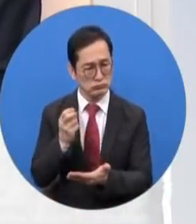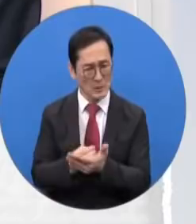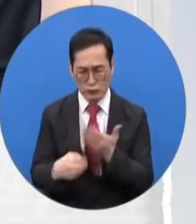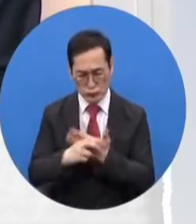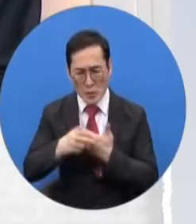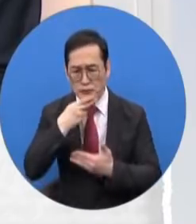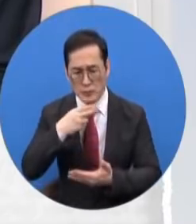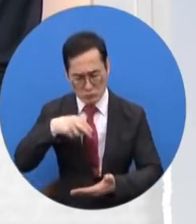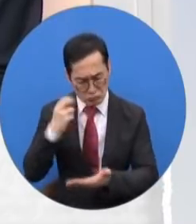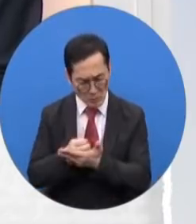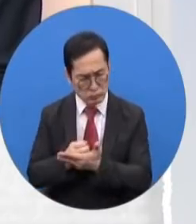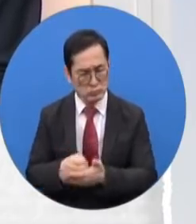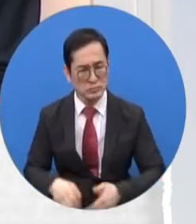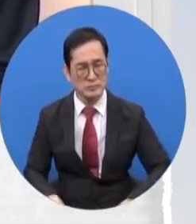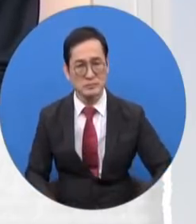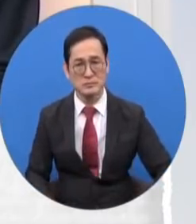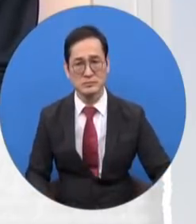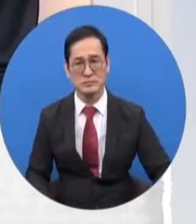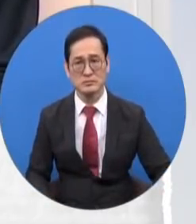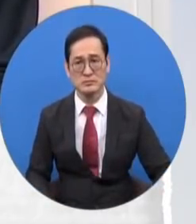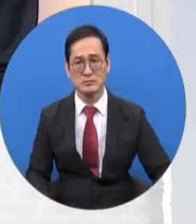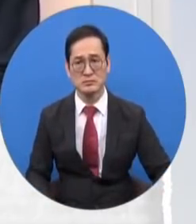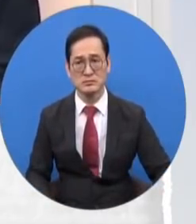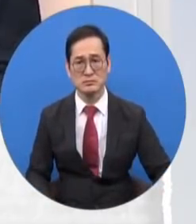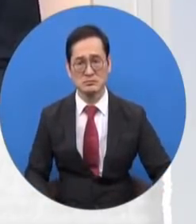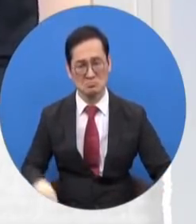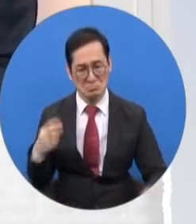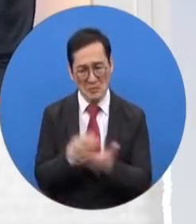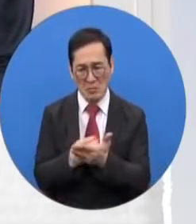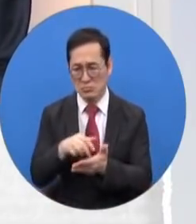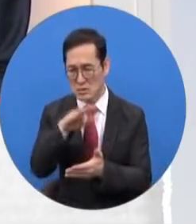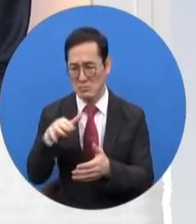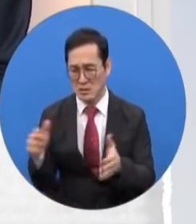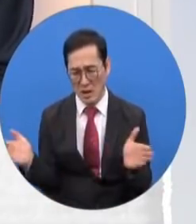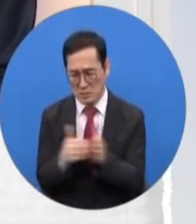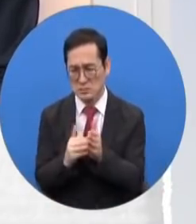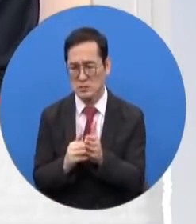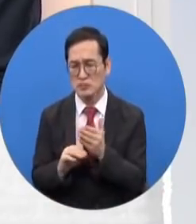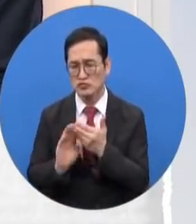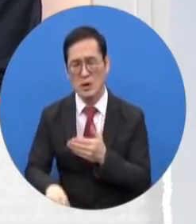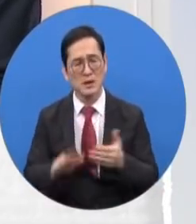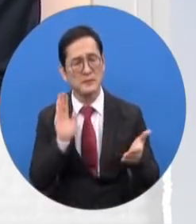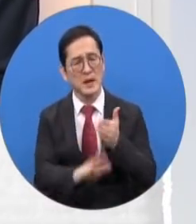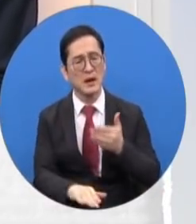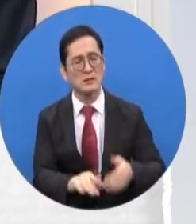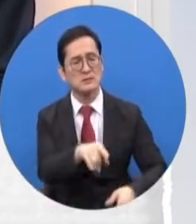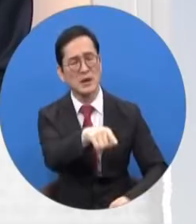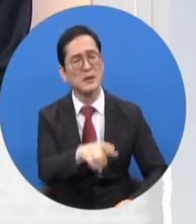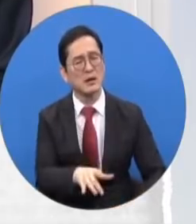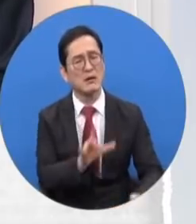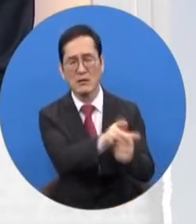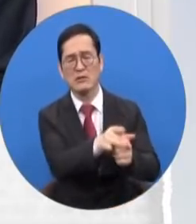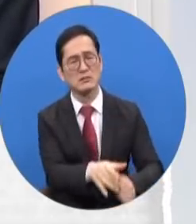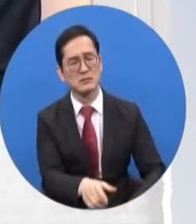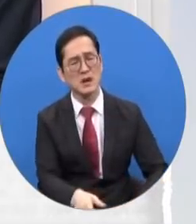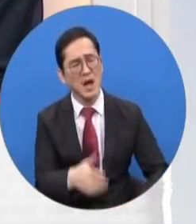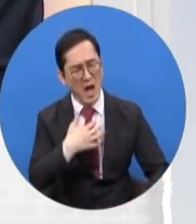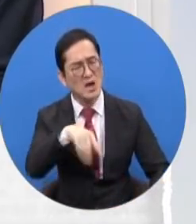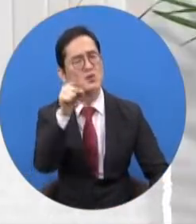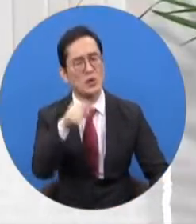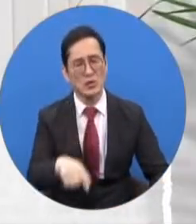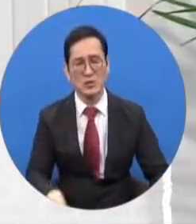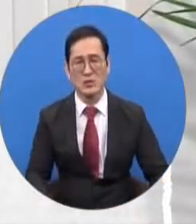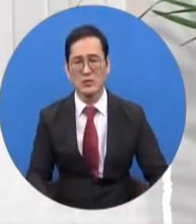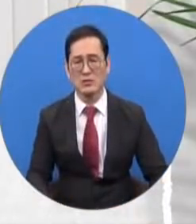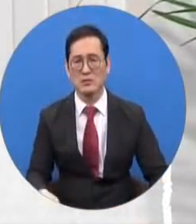뭐 더는 안 보겠다. 우리 하고 싶은 대로 할 테니까 니들 하고 싶은 대로 하라. 거의 뭐 이 국면 아닙니까? 굉장히 무책임한 발언인 거죠.